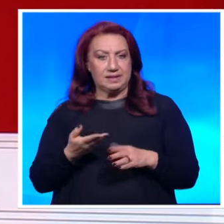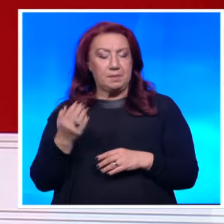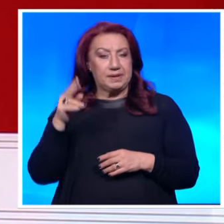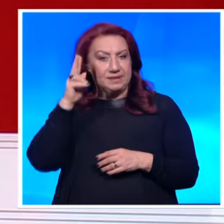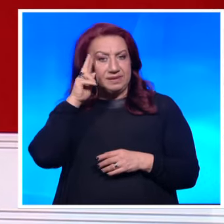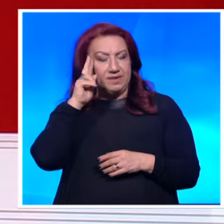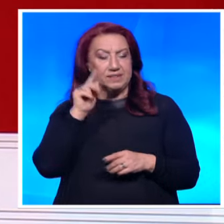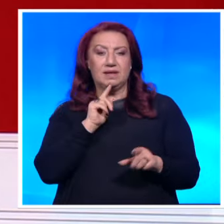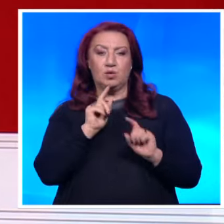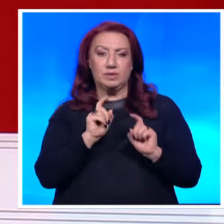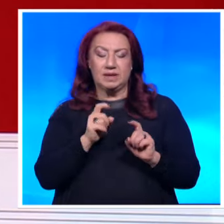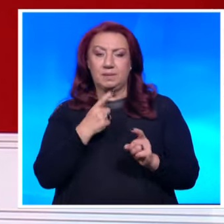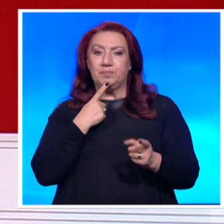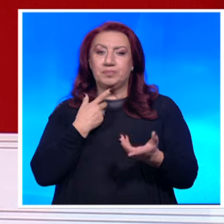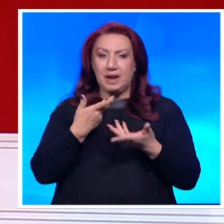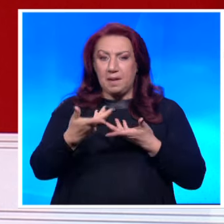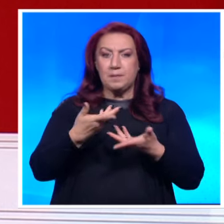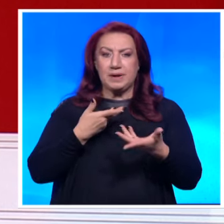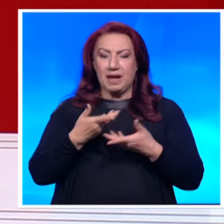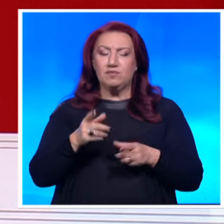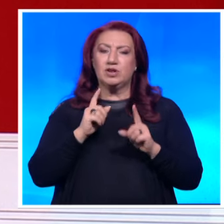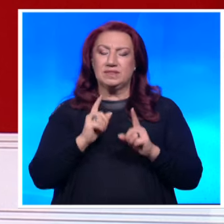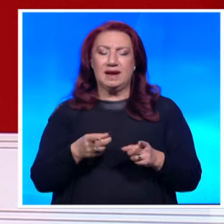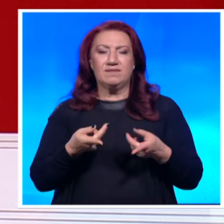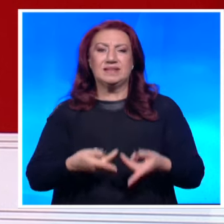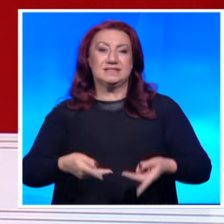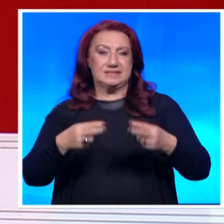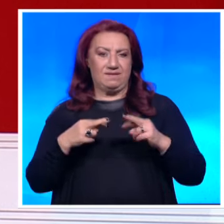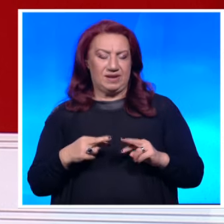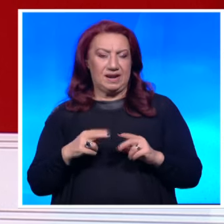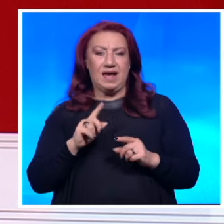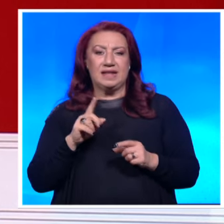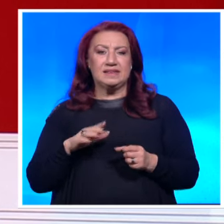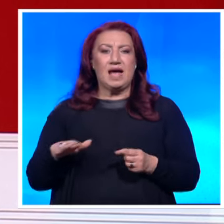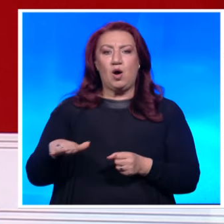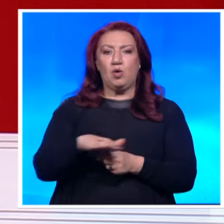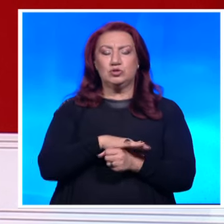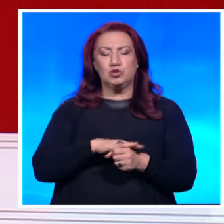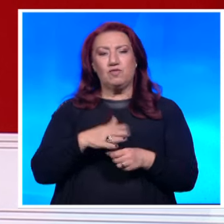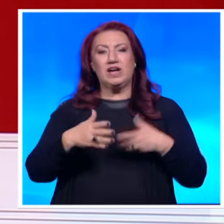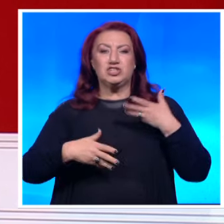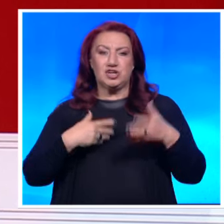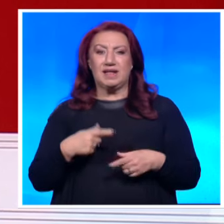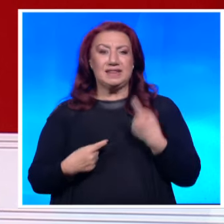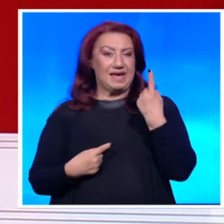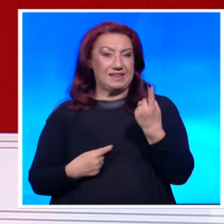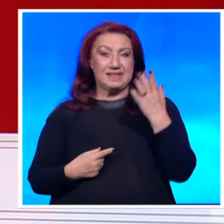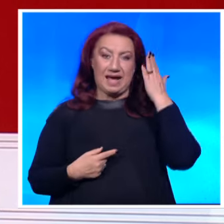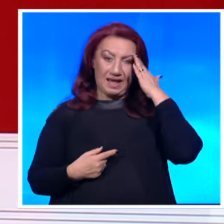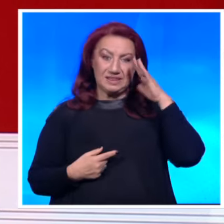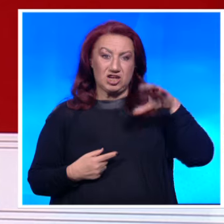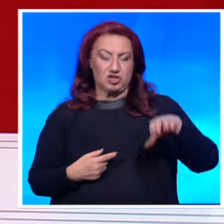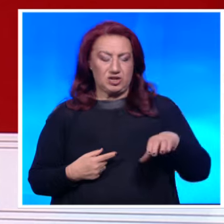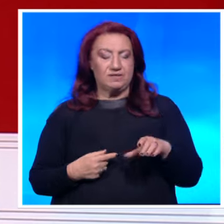темата преговорите трябва да бъдат възобновени не на основата на желанията на едната страна а на принципните